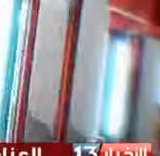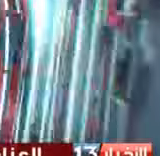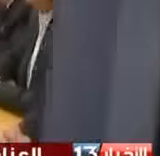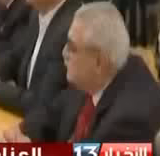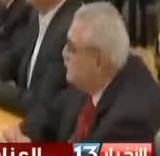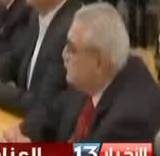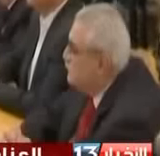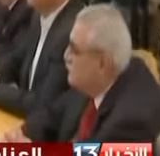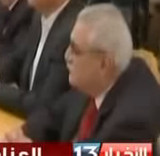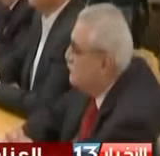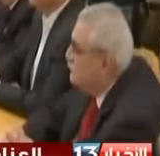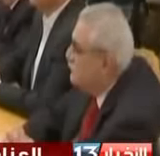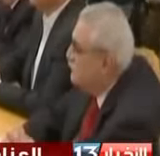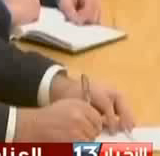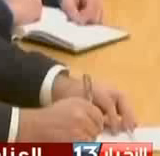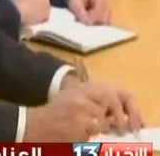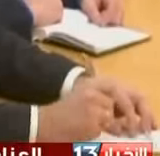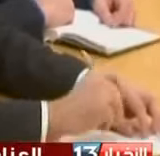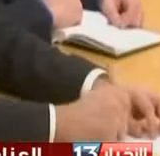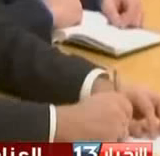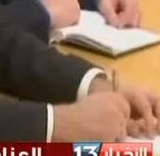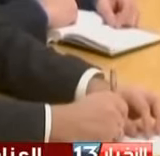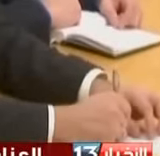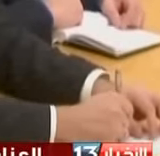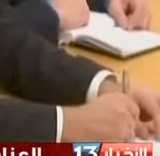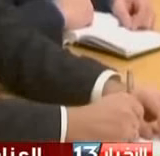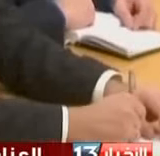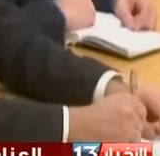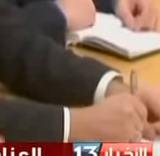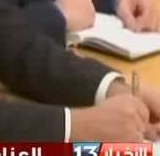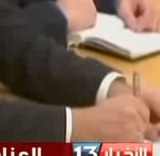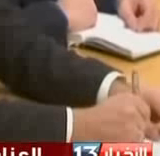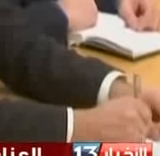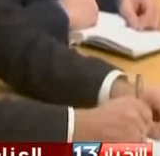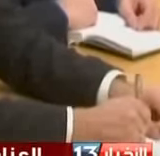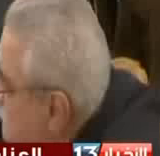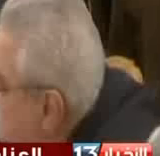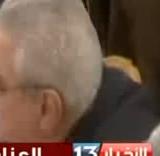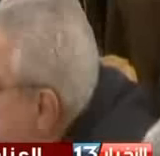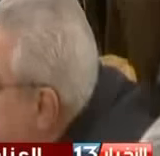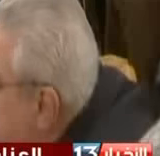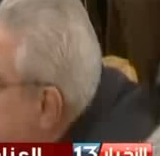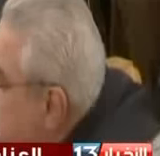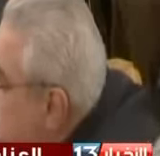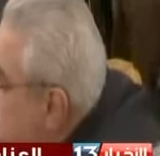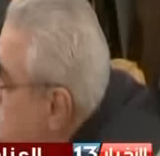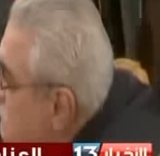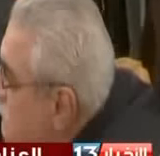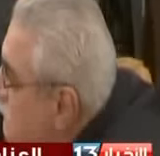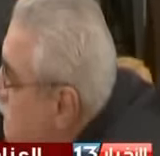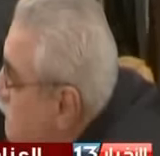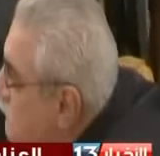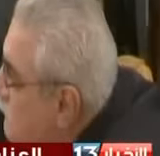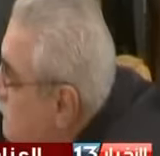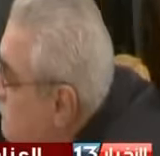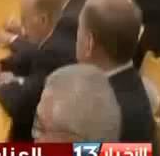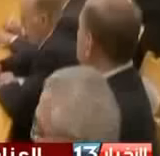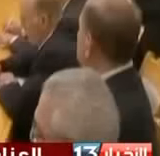روسيا تعلن تأجيل موعد مباحثة السلام بشأن سوريا في جنيف، والمعارضة السورية تبحث في موسكو مشاركتها فيها.